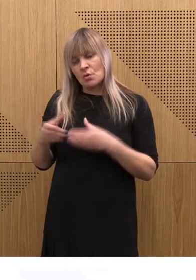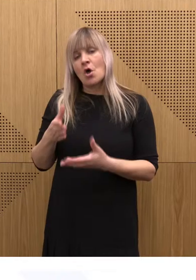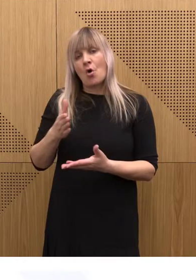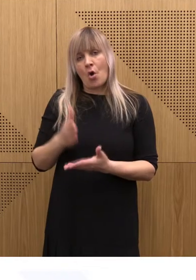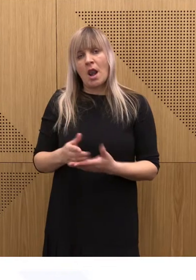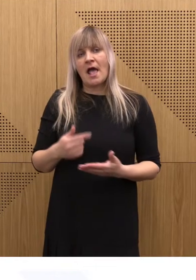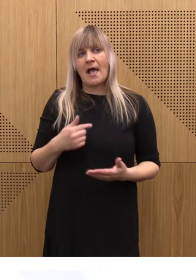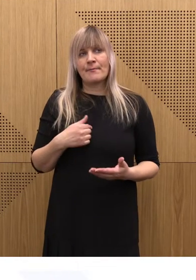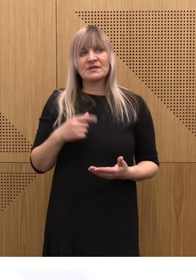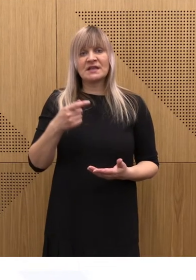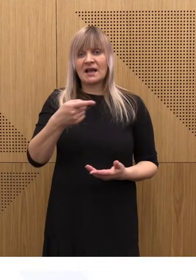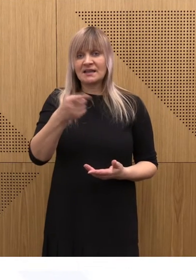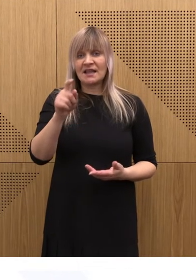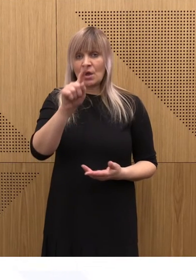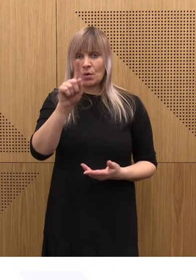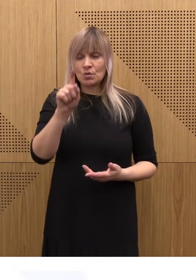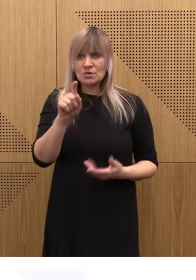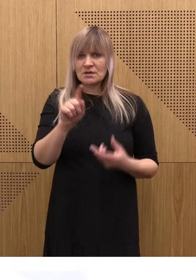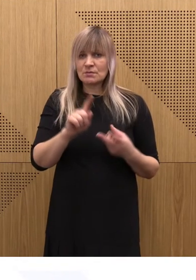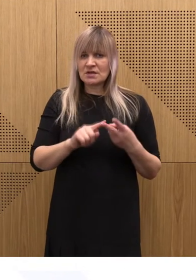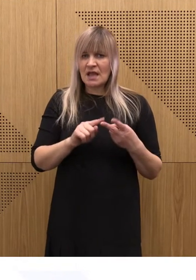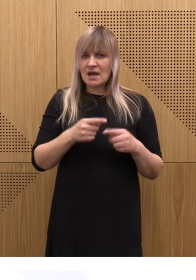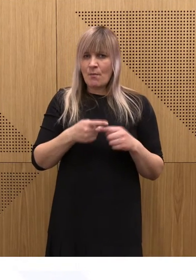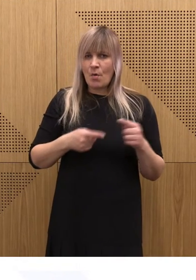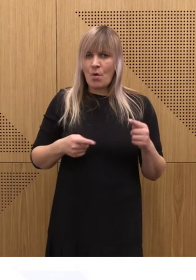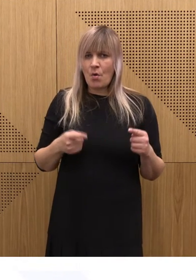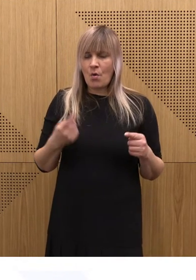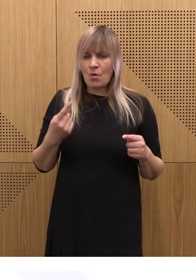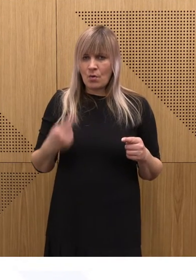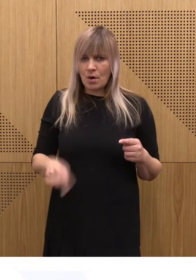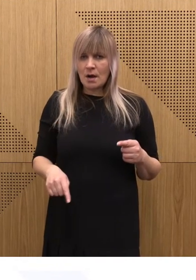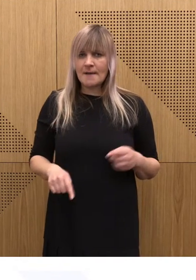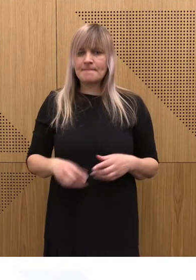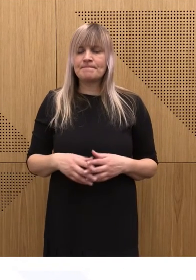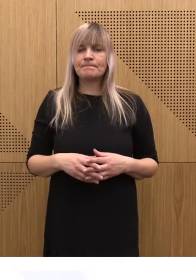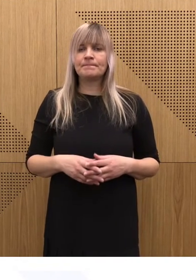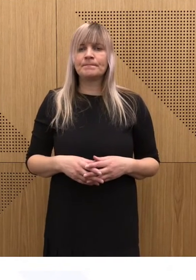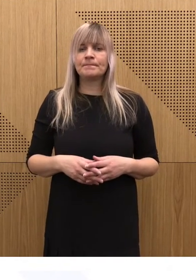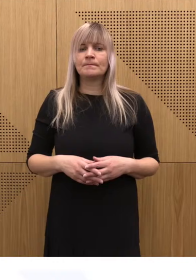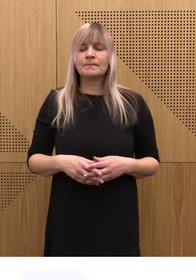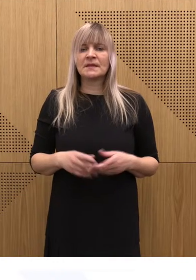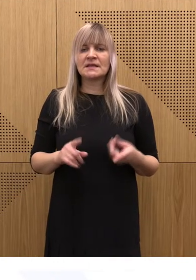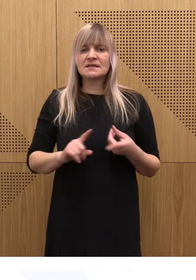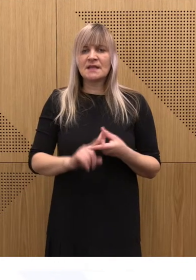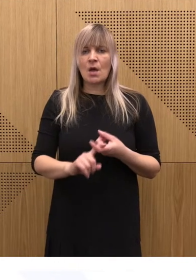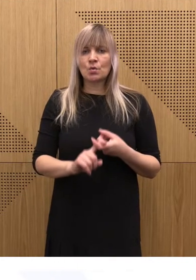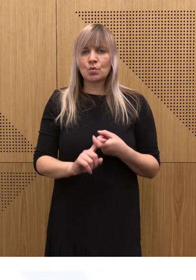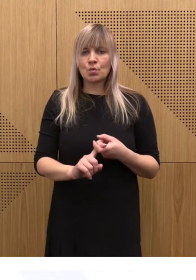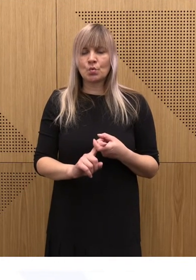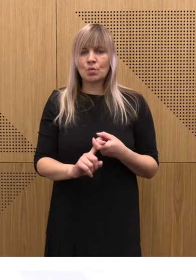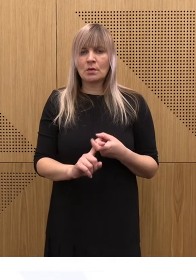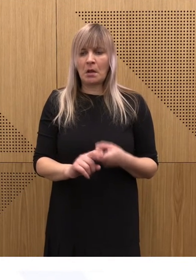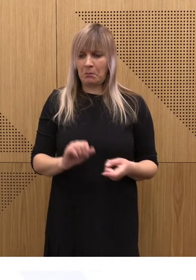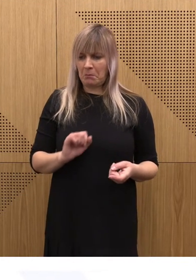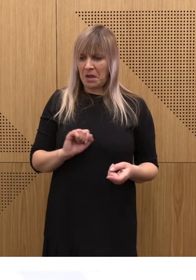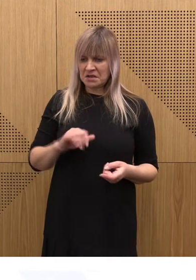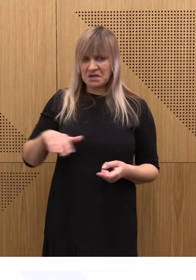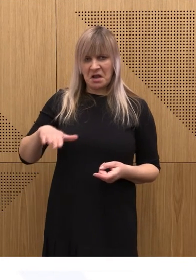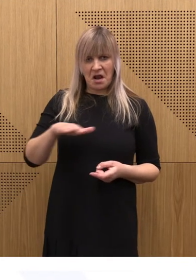Nüüd teie küsimuse või üks teine pool teie küsimusest, ma saan aru, oli seotud sellega, et miks siis